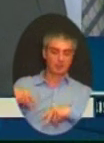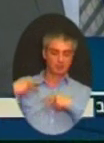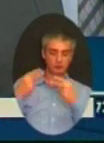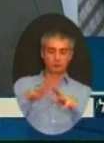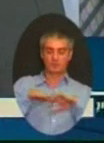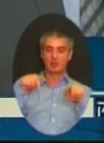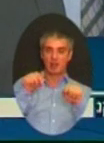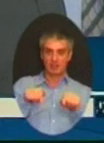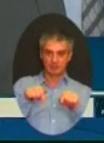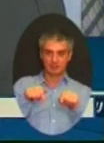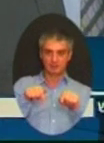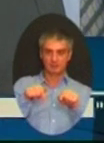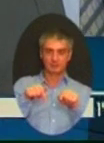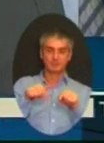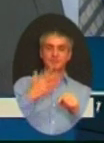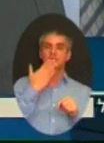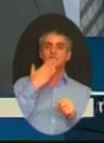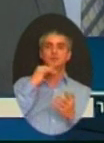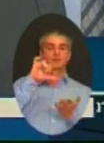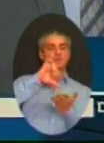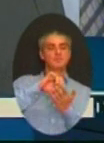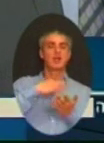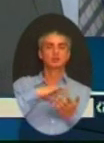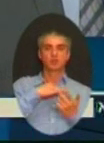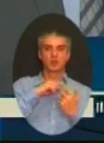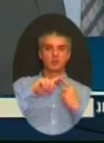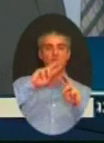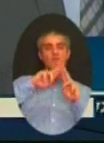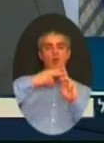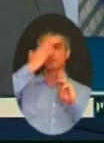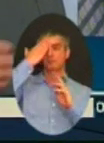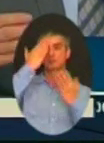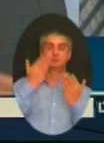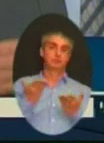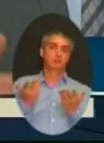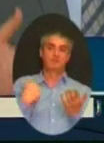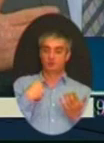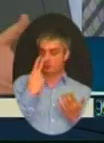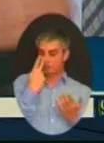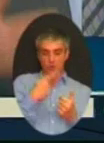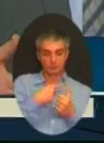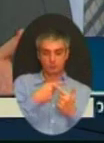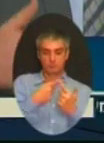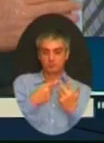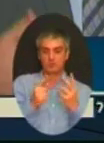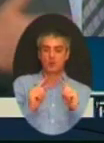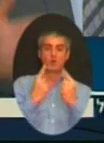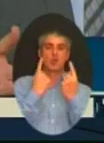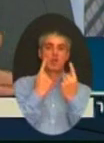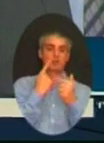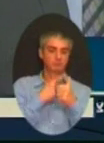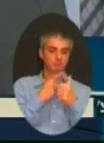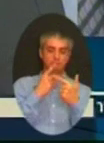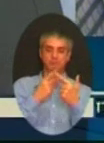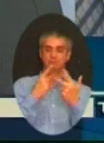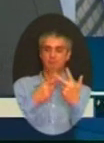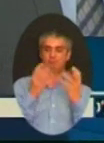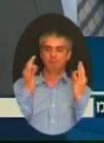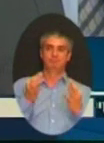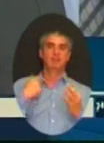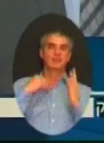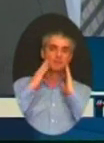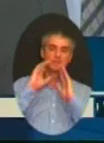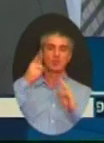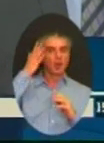לארץ, ירושלים תהיה בירתנו, והעולם יכיר בכך. וכשאני רואה את זה הולך ומתממש אחד לאחת, אז אני מאמין